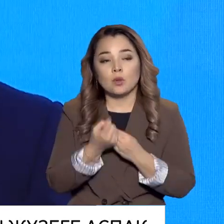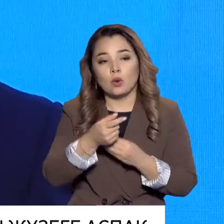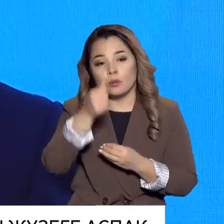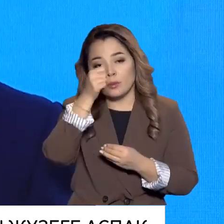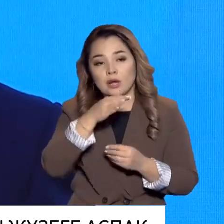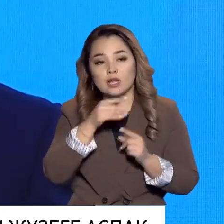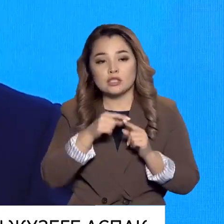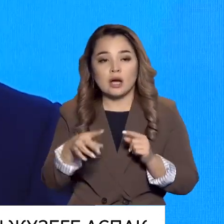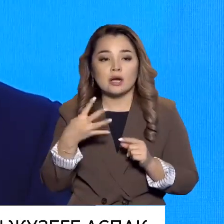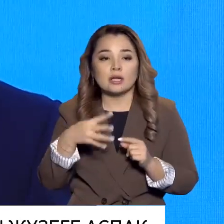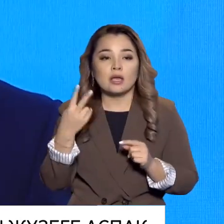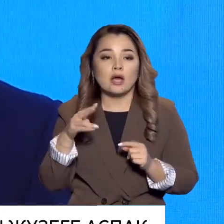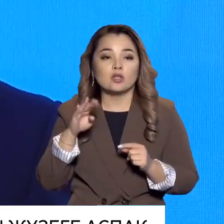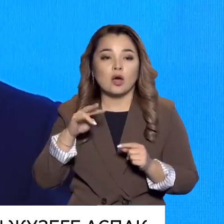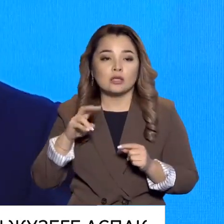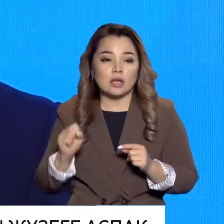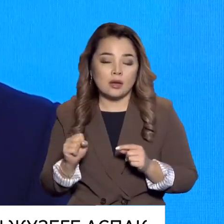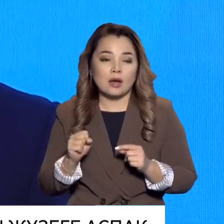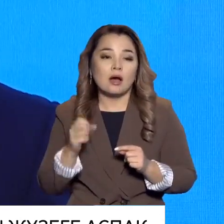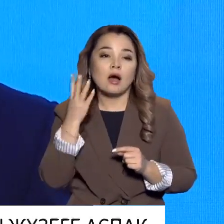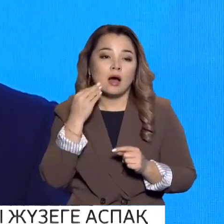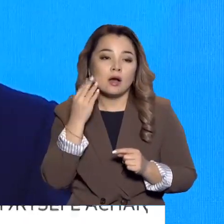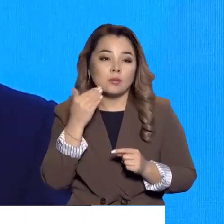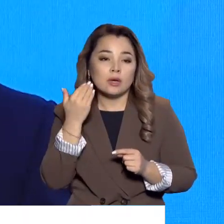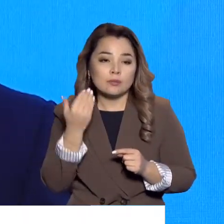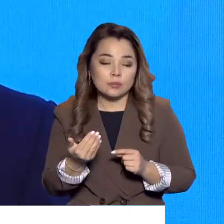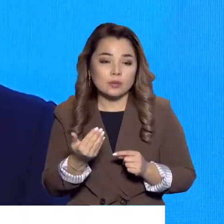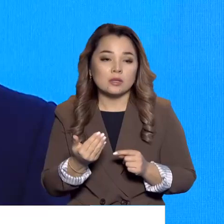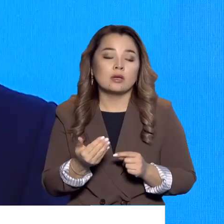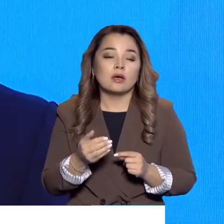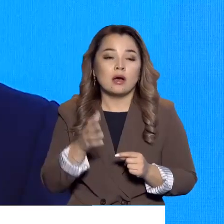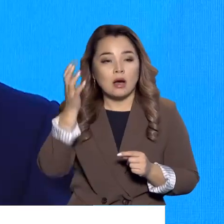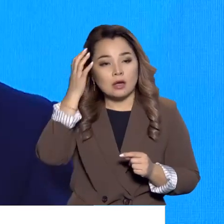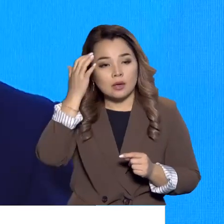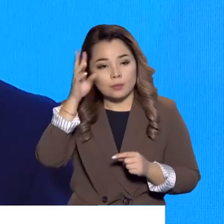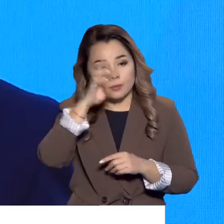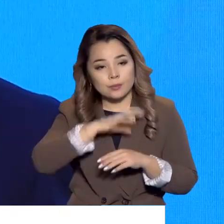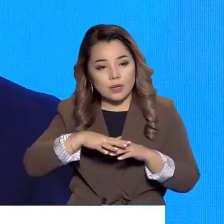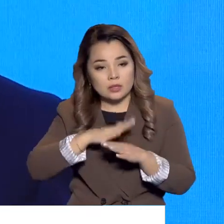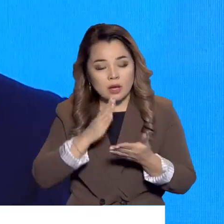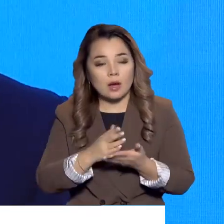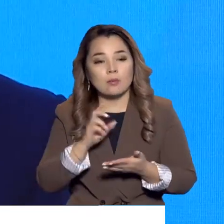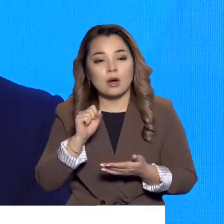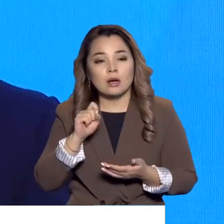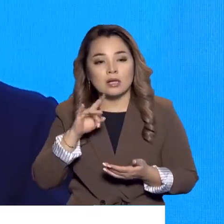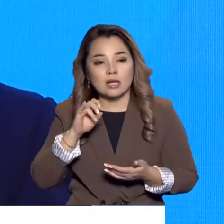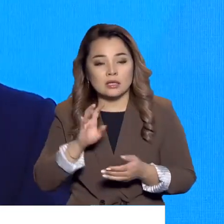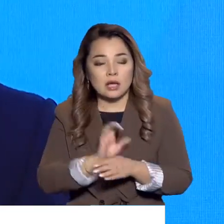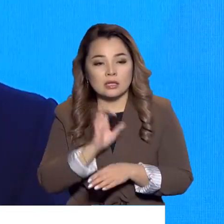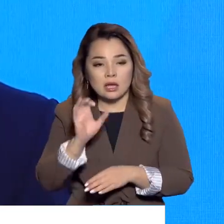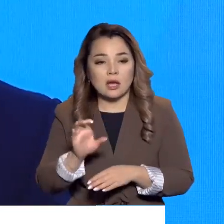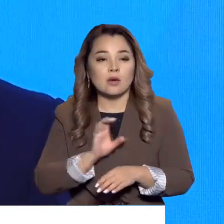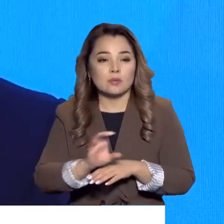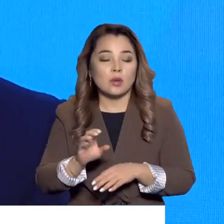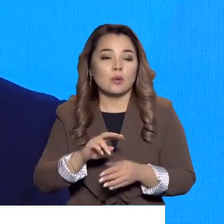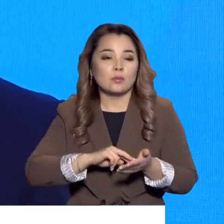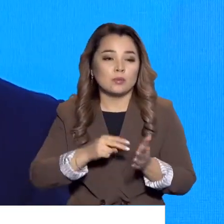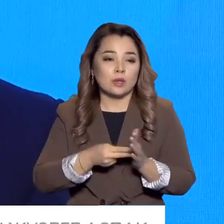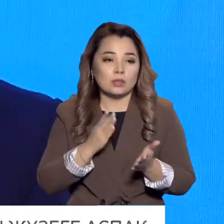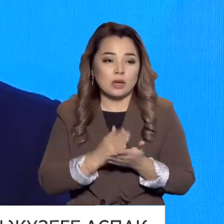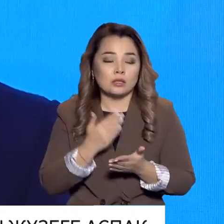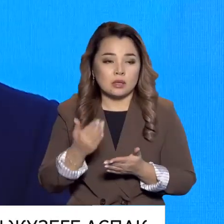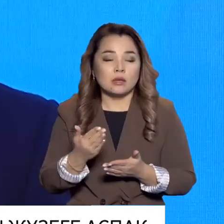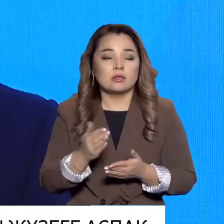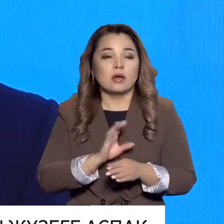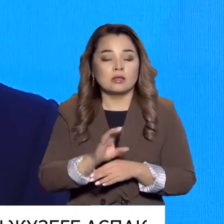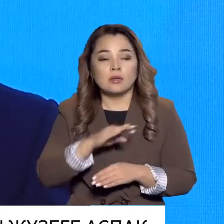ішінде 42 тонна алма мынау араб мемлекеттеріне, Бахрейнге экспортталды. Ал еттің